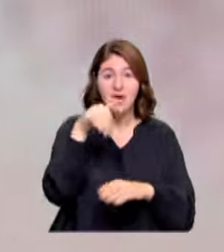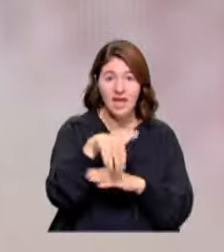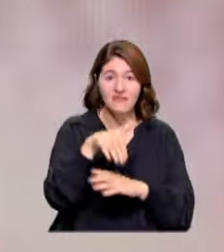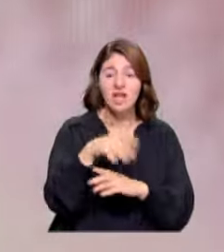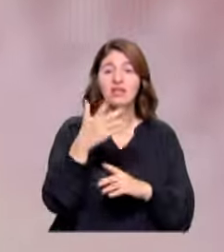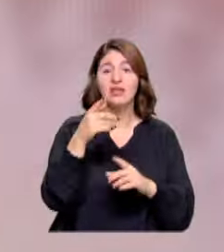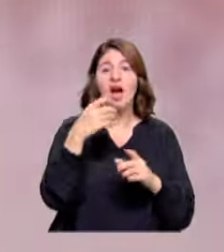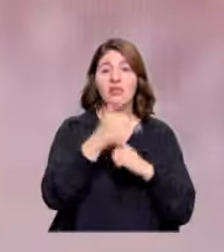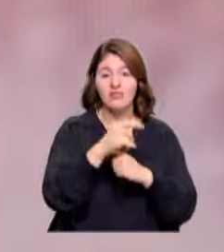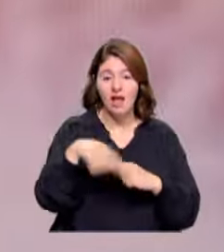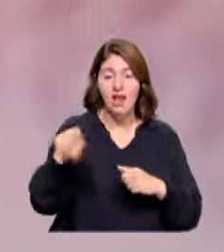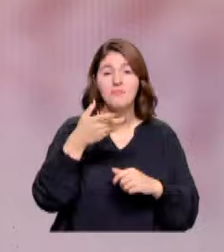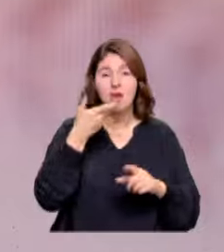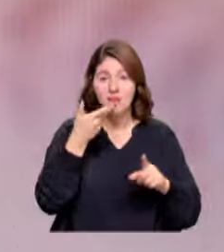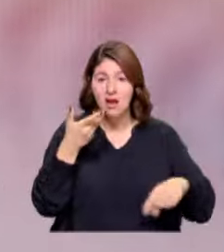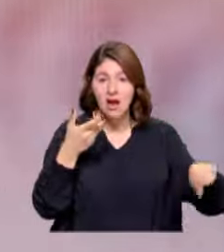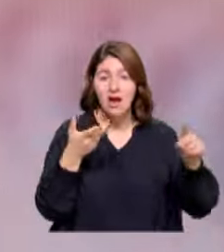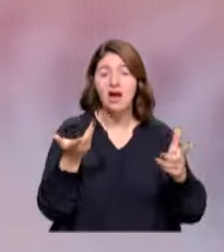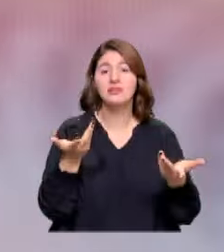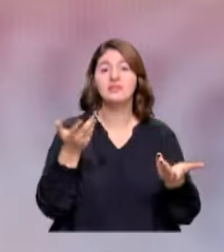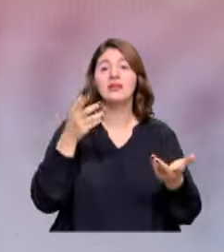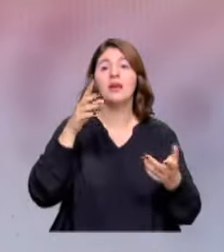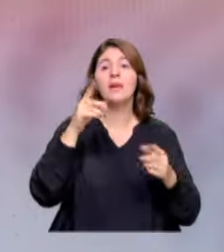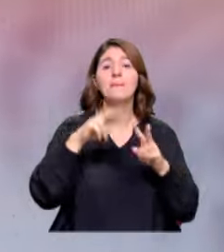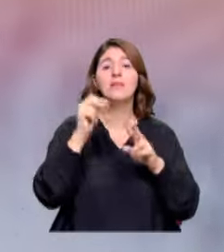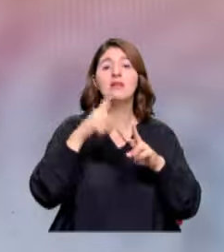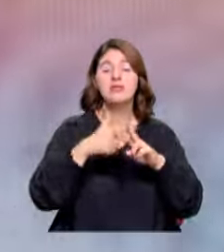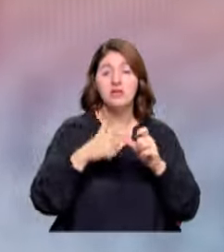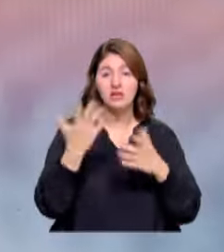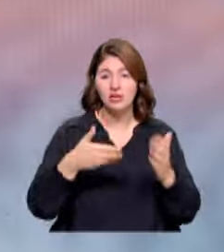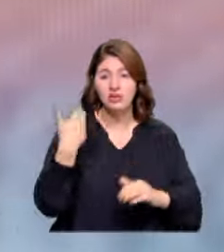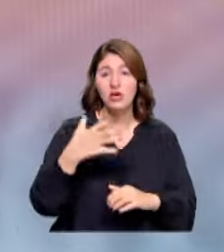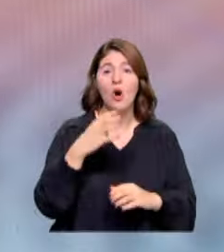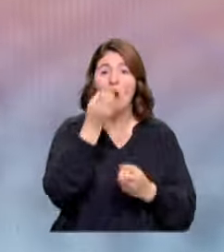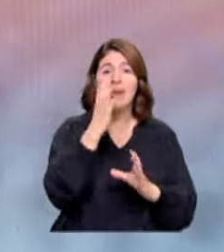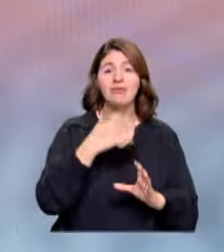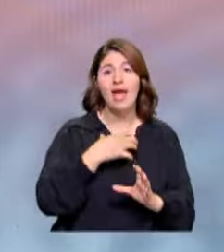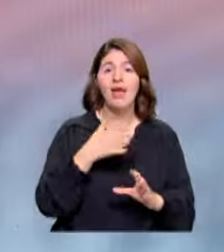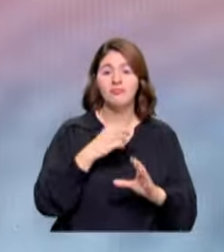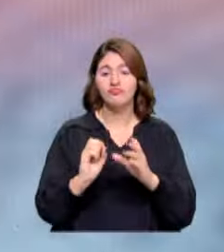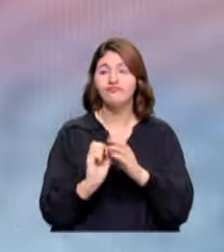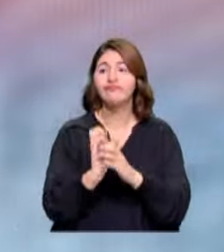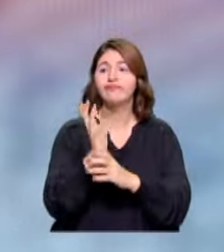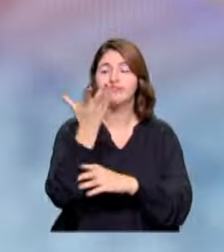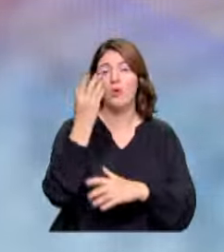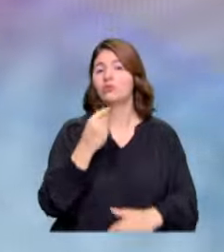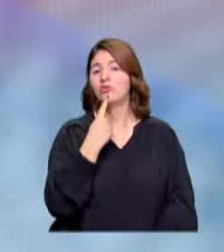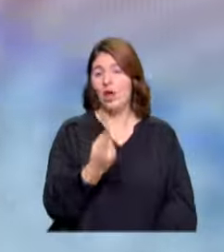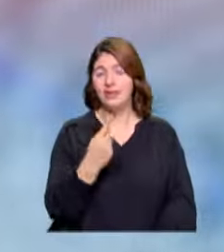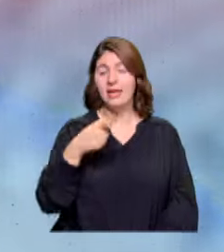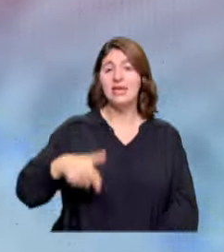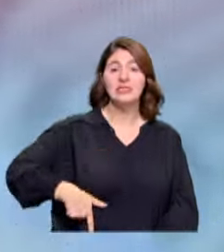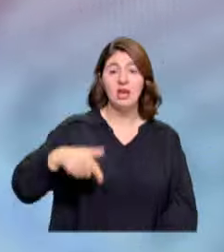ilçeleriyle Marmaris, Közceğiz ve Milas'taki yangınlardan sonra ormanın kendi kendini yenilediğini dikkat çekti.